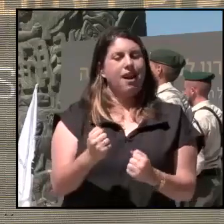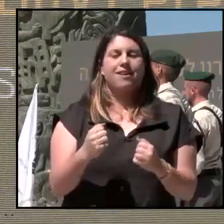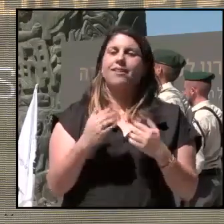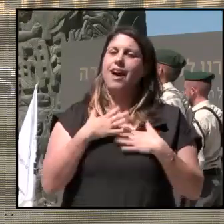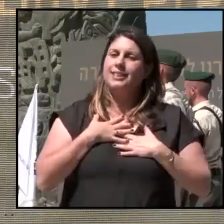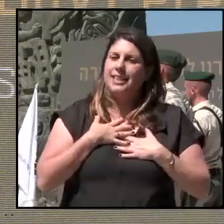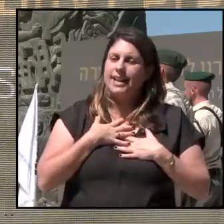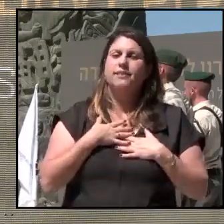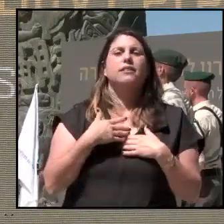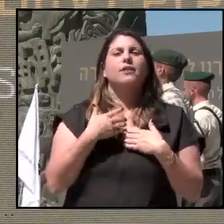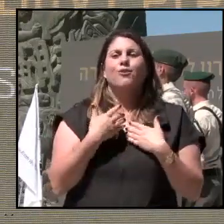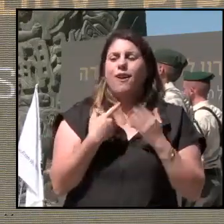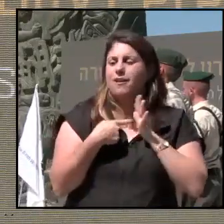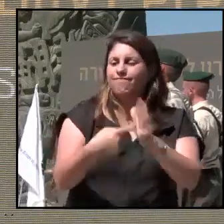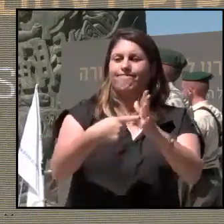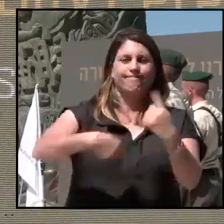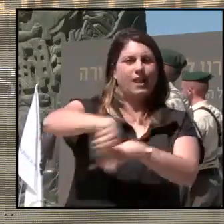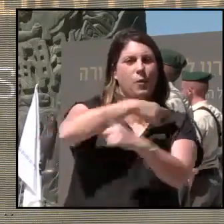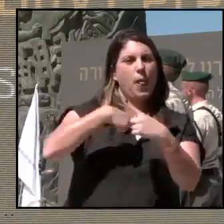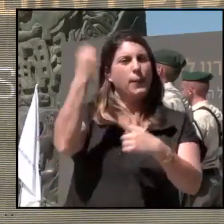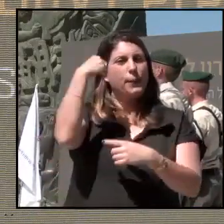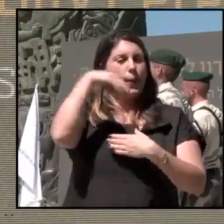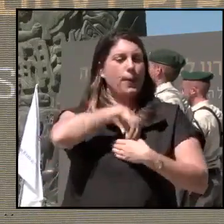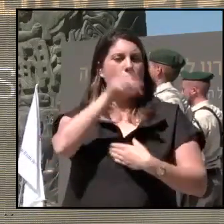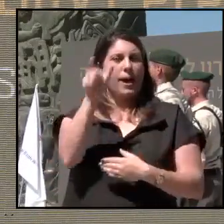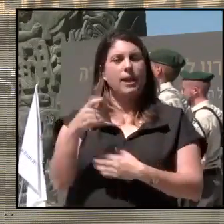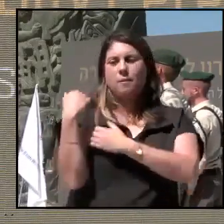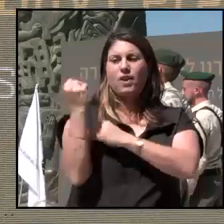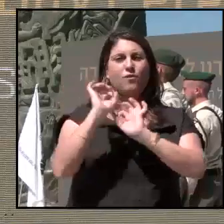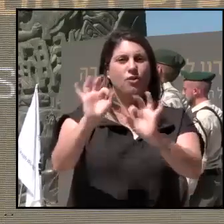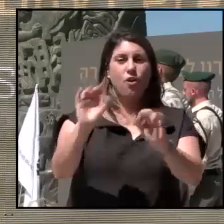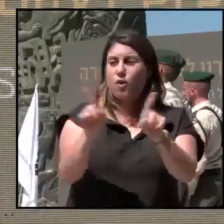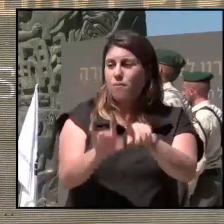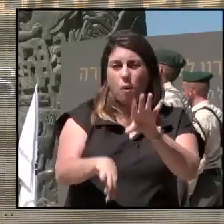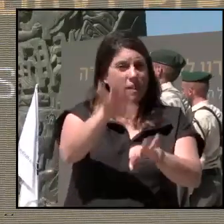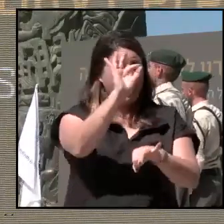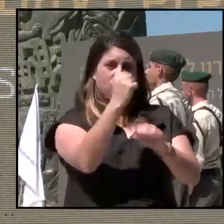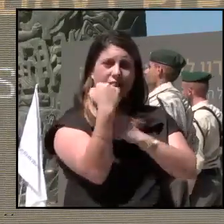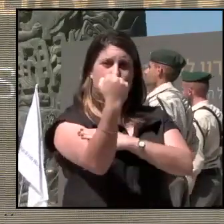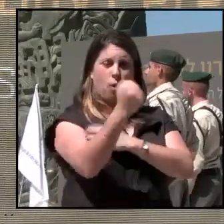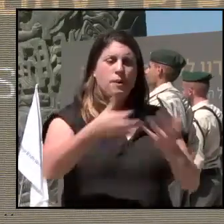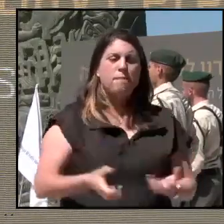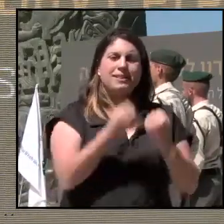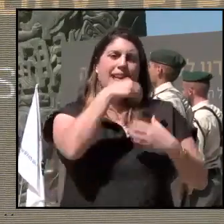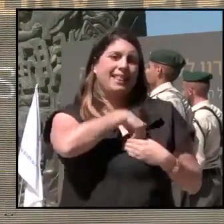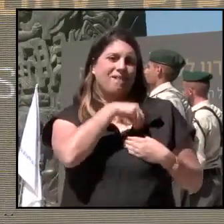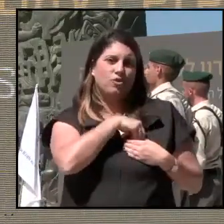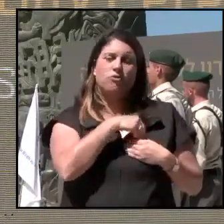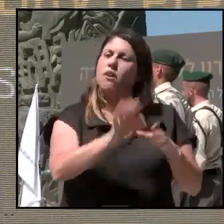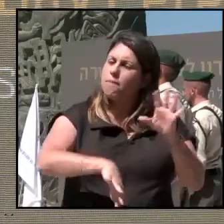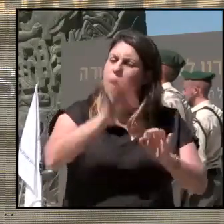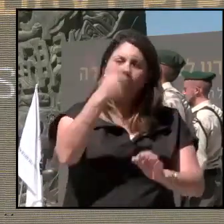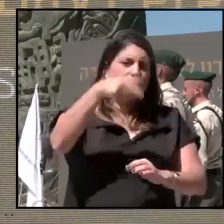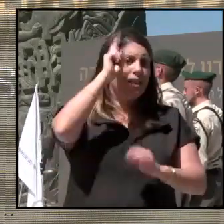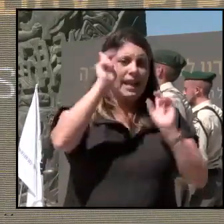ומהווה עבור כולנו שיעור ברוח האדם וגבורתו. כמו בחירתם של הגיבורים, מצילי הנפשות, שבחרו